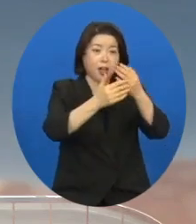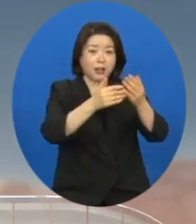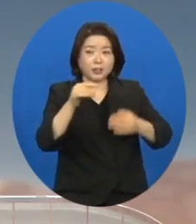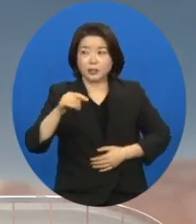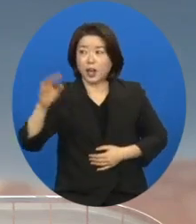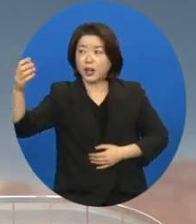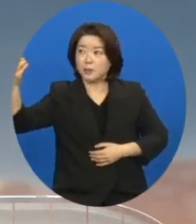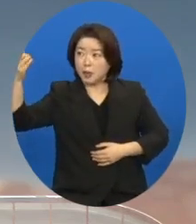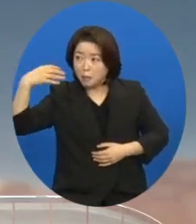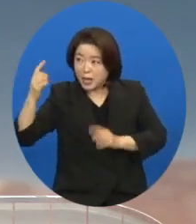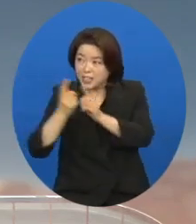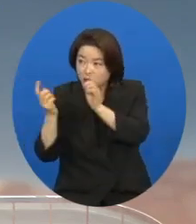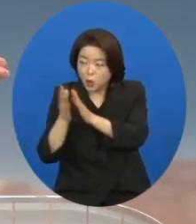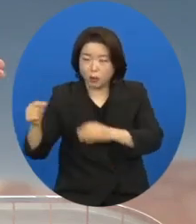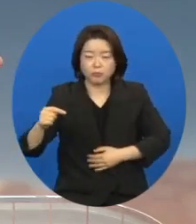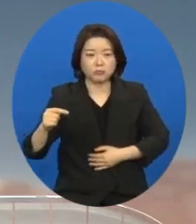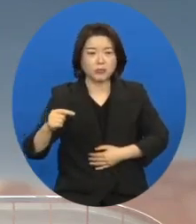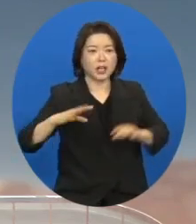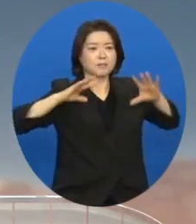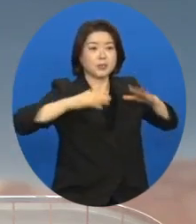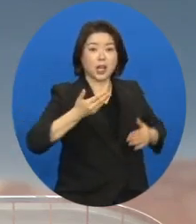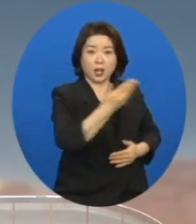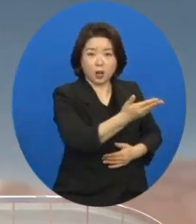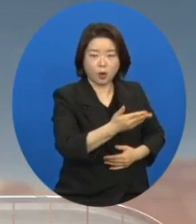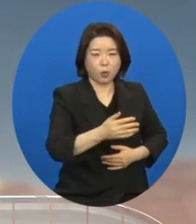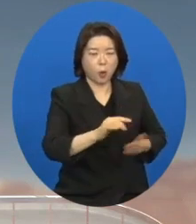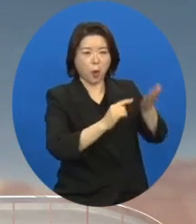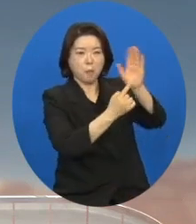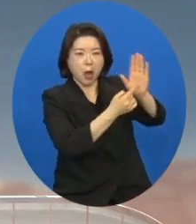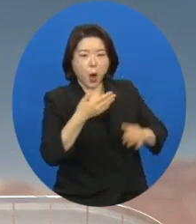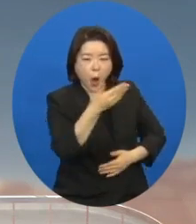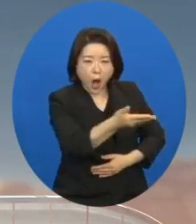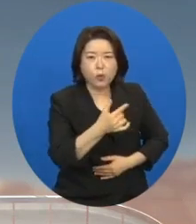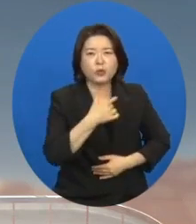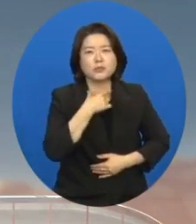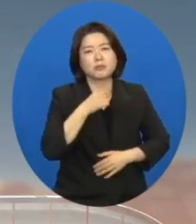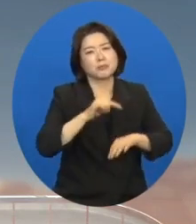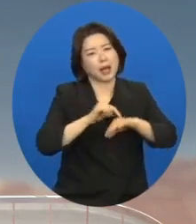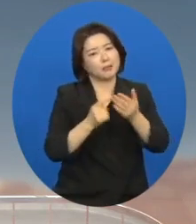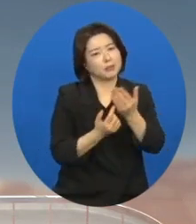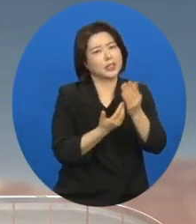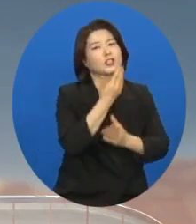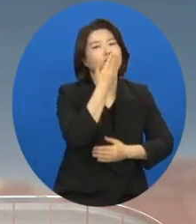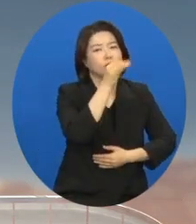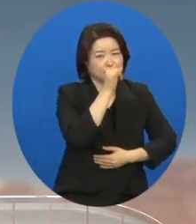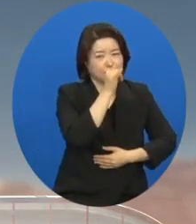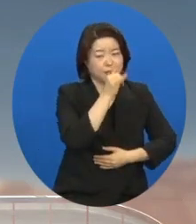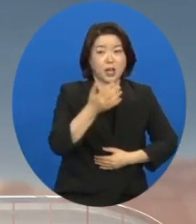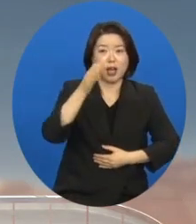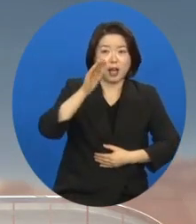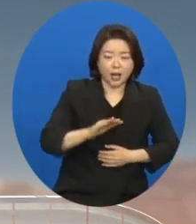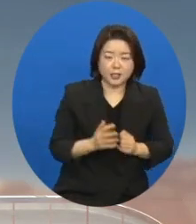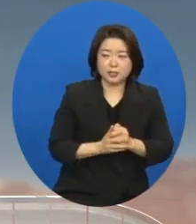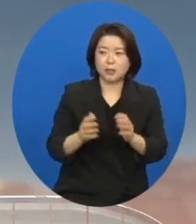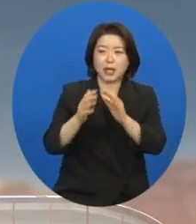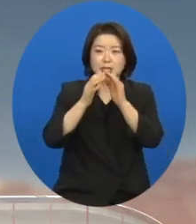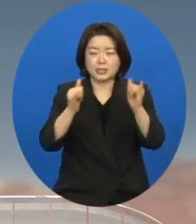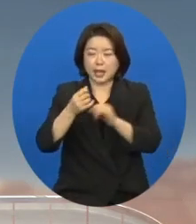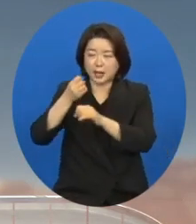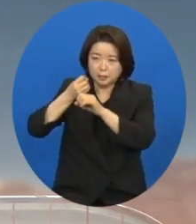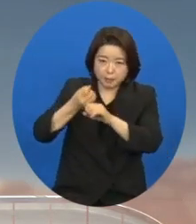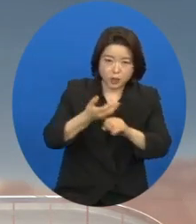싶고 또한 이것을 어떻게든 드러내고 싶은 마음이 있을 거예요. 그러나 여호수아 그 다음을 보면요, 사람들에게 말씀을 전할